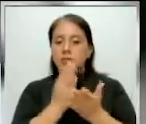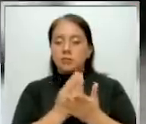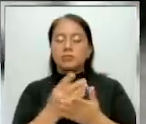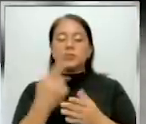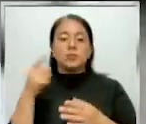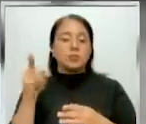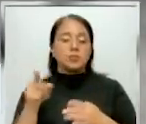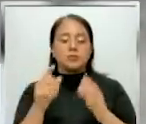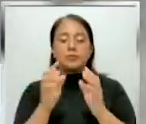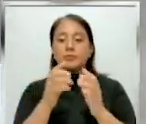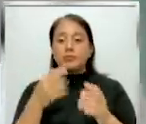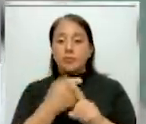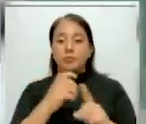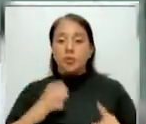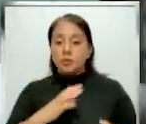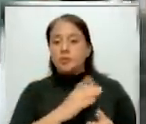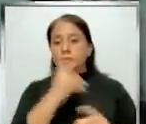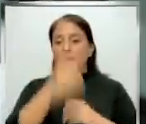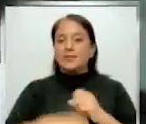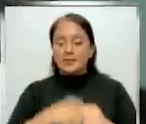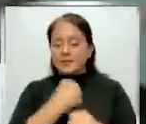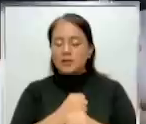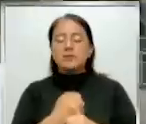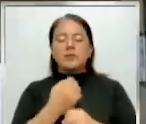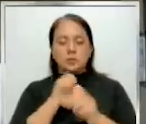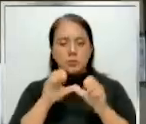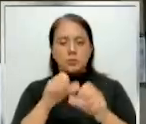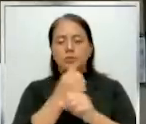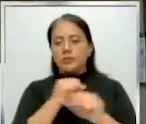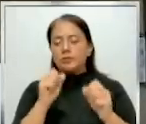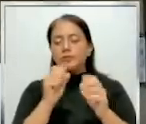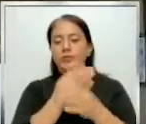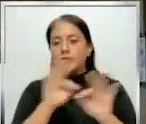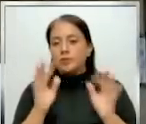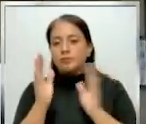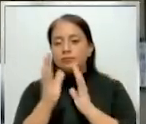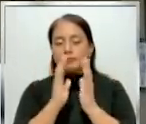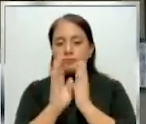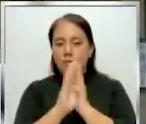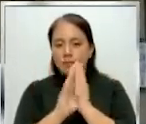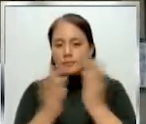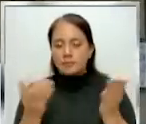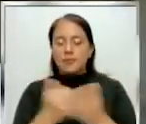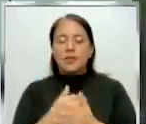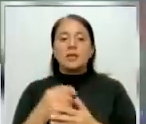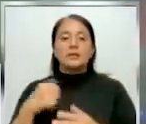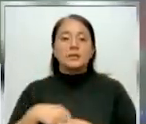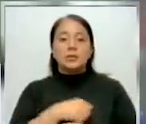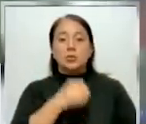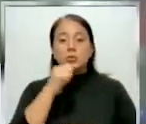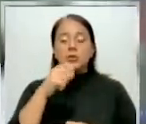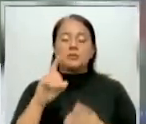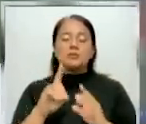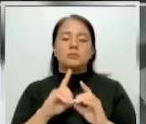sa susunod na taon ay may libreng sakay pa rin dito. Bukas, tatalakayin sa Senado ang budget ng DOTR at ayon